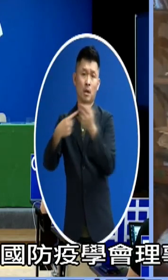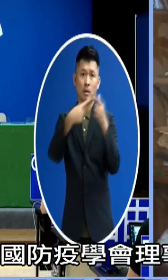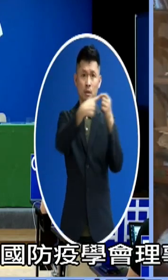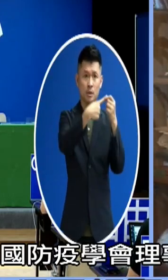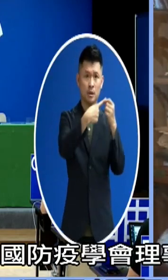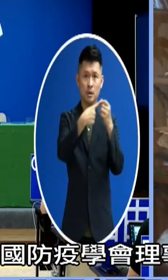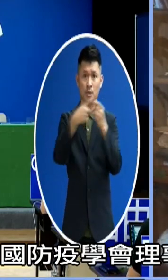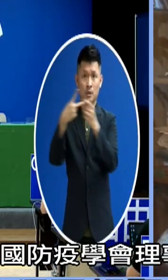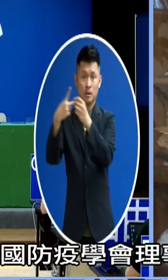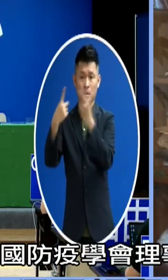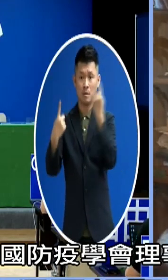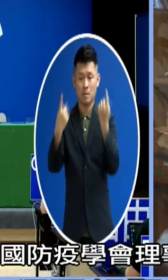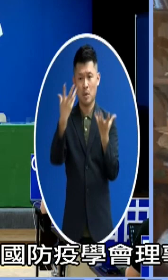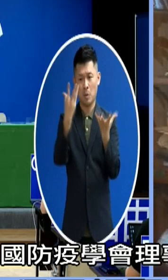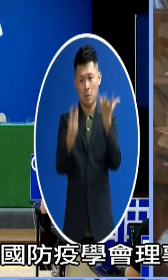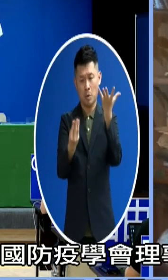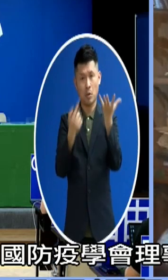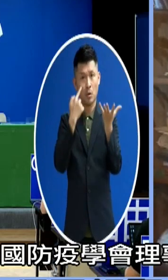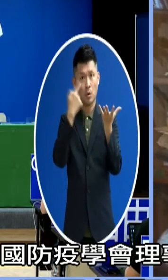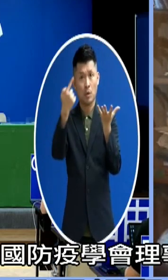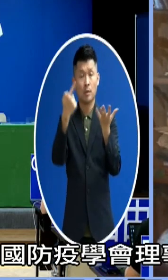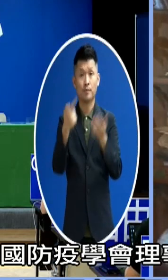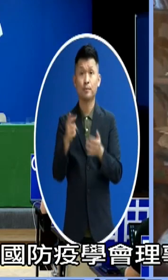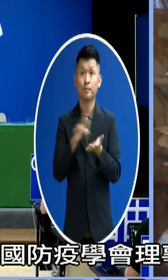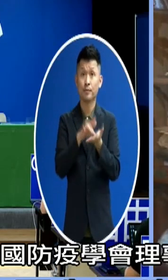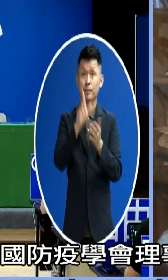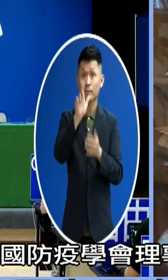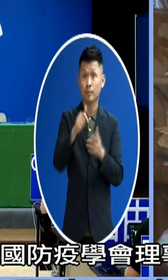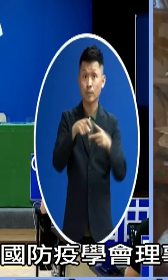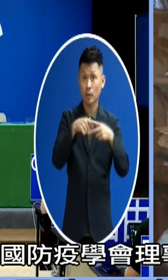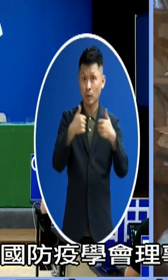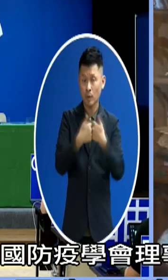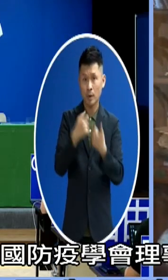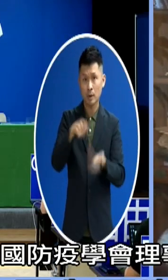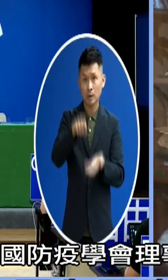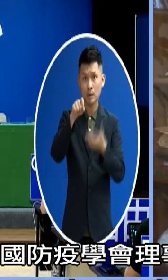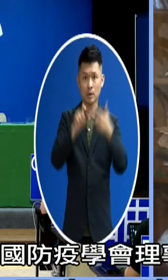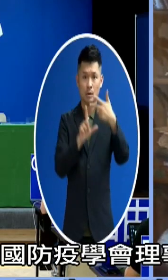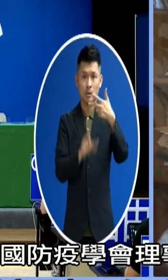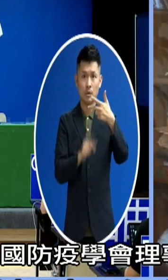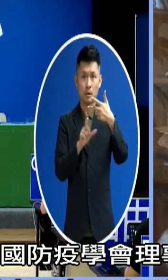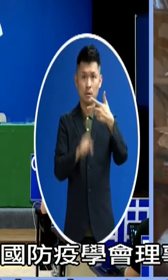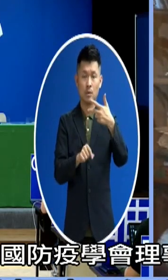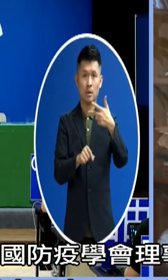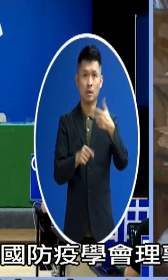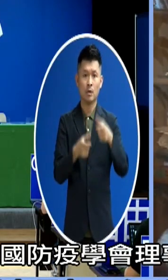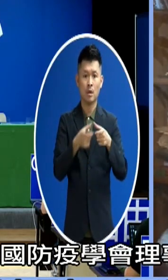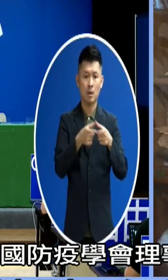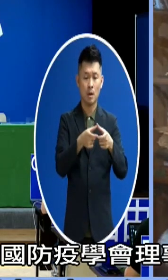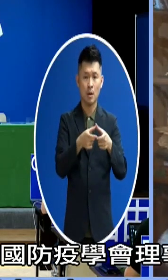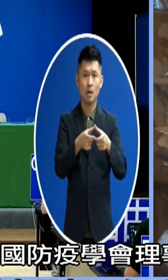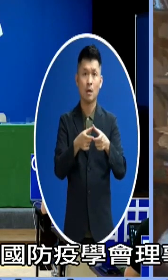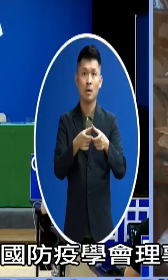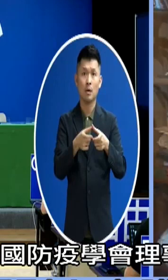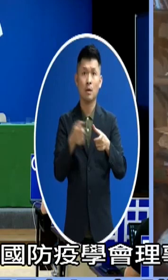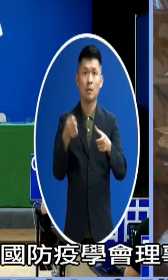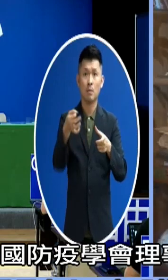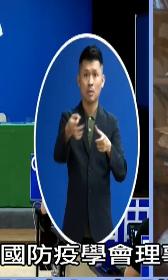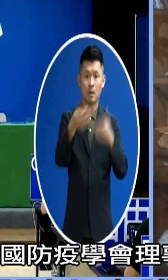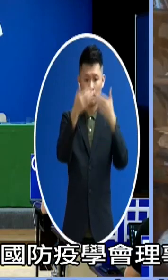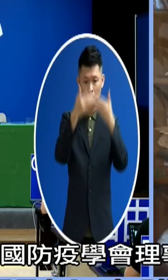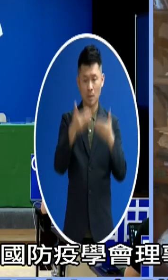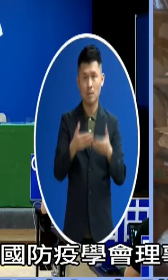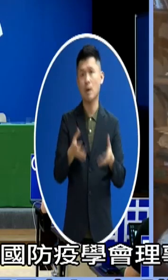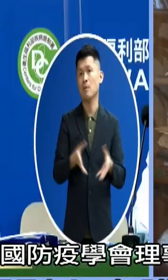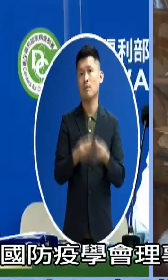要赶紧给它恢复的一个地方，因为两岸如果没有办法达到一个很好的交流的话，原则